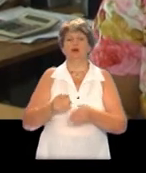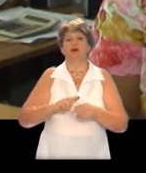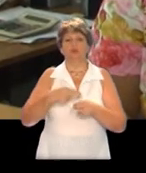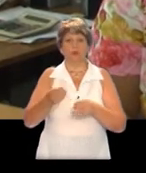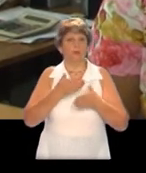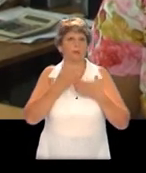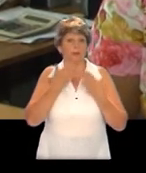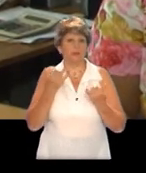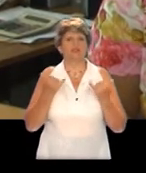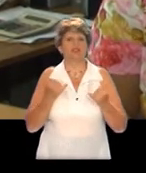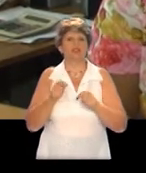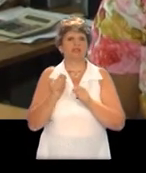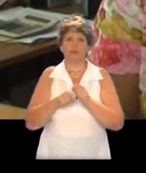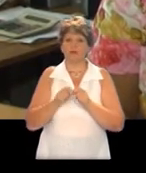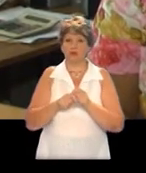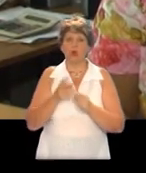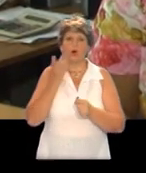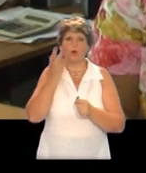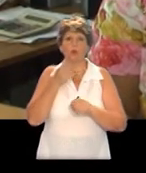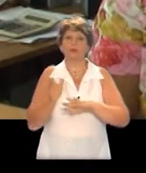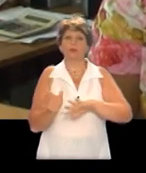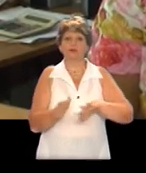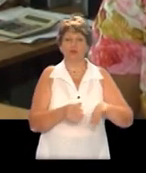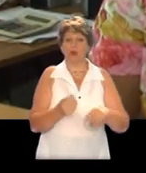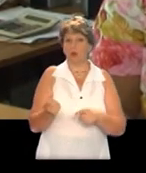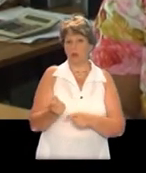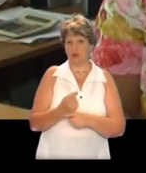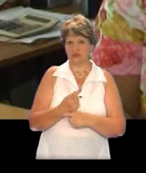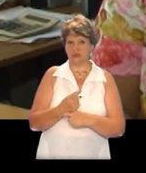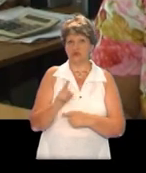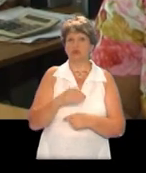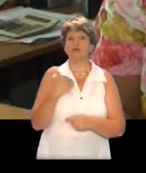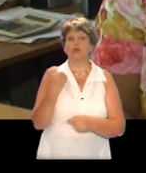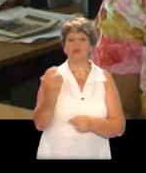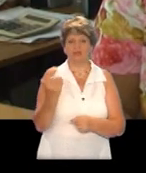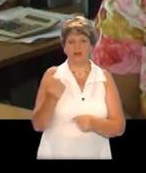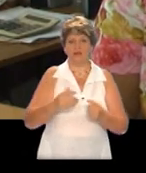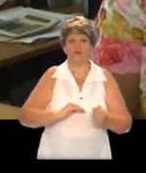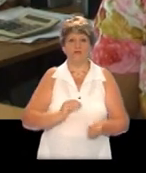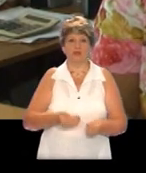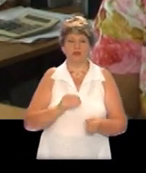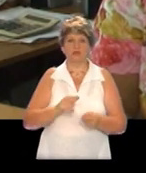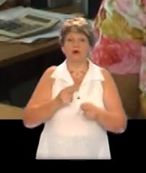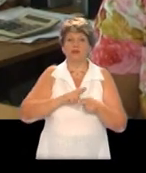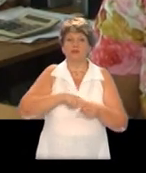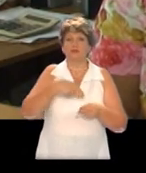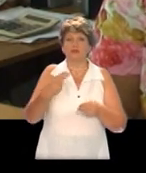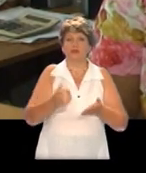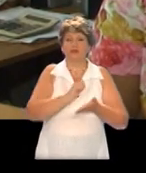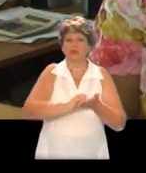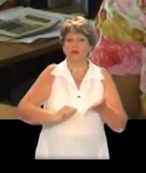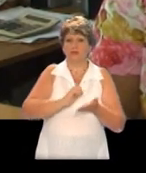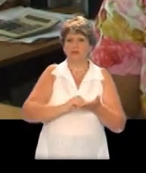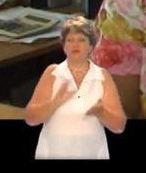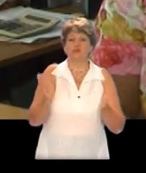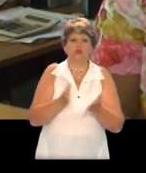звідно ж, проходиться перевірка. Коли прийшла перевірка, вияснилося, що вони заборгували по податках. Вони не